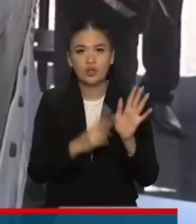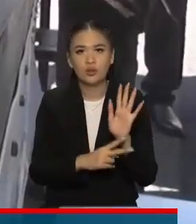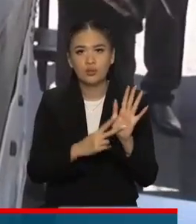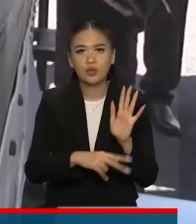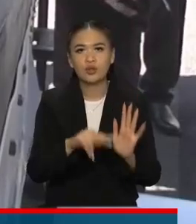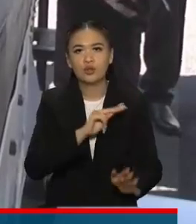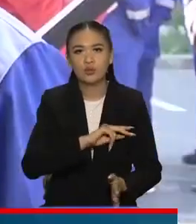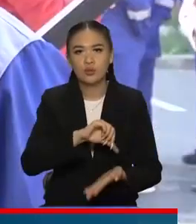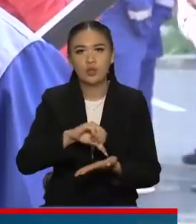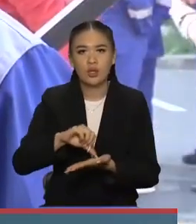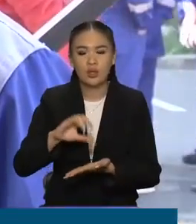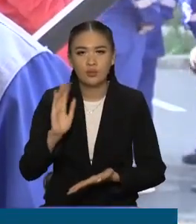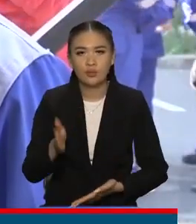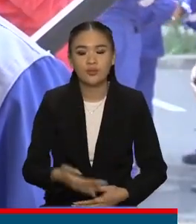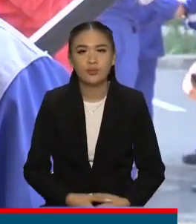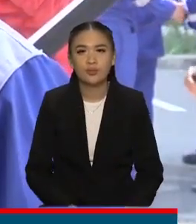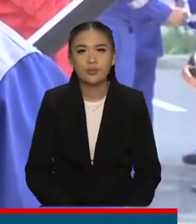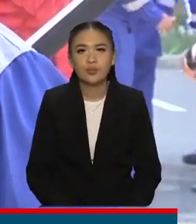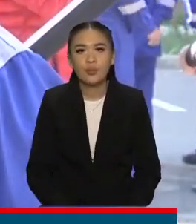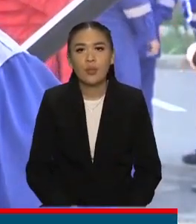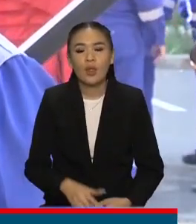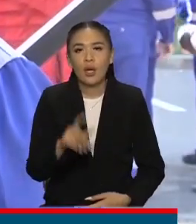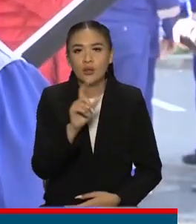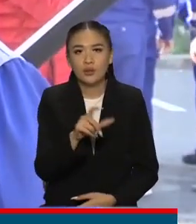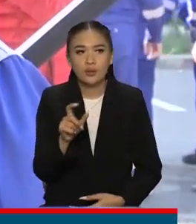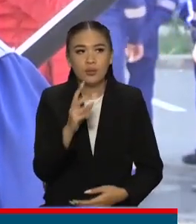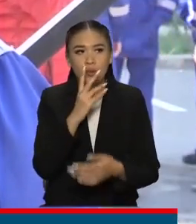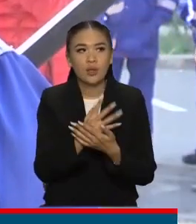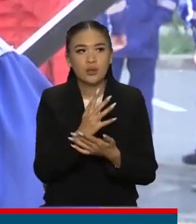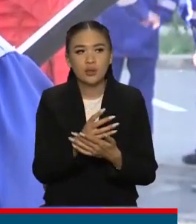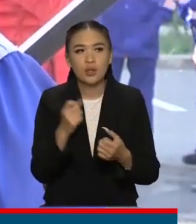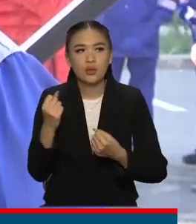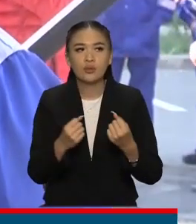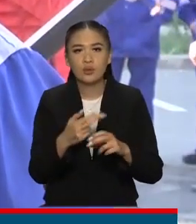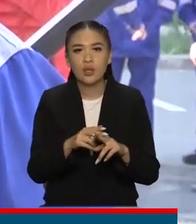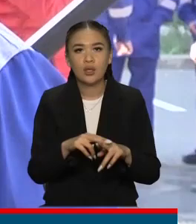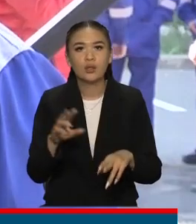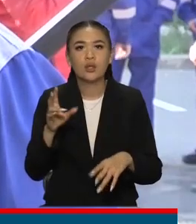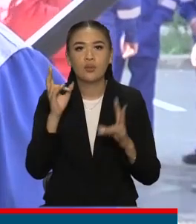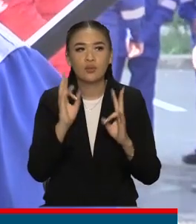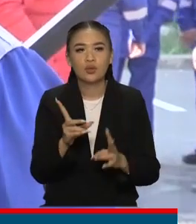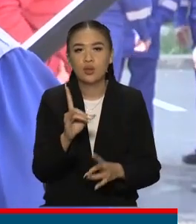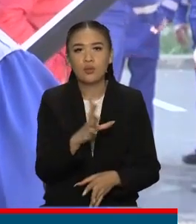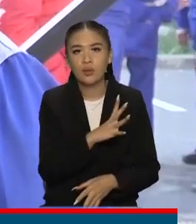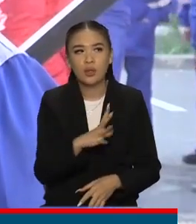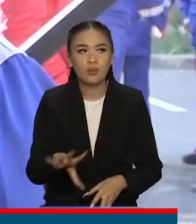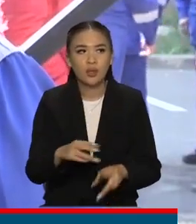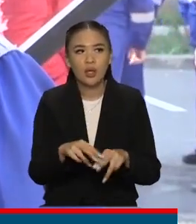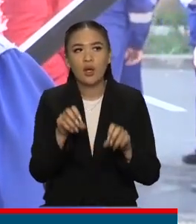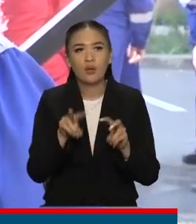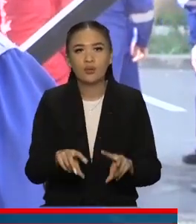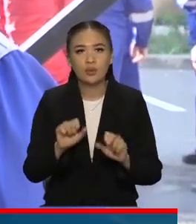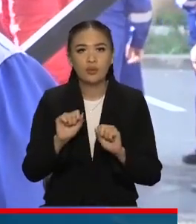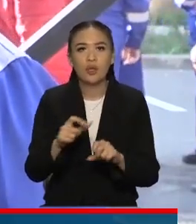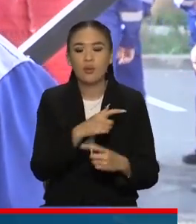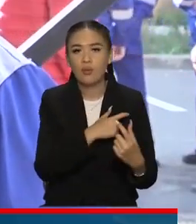қатысады. Біз қызметкерлерге жол көлік оқиғалар кезінде жарақаттануды болдырмау мақсатында қауіпсіздік белдігін